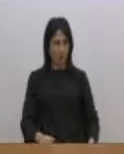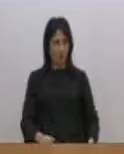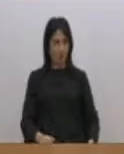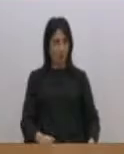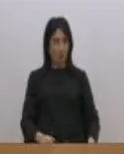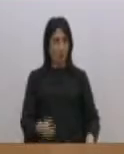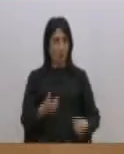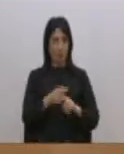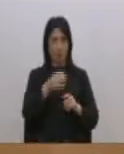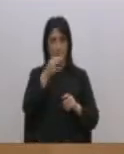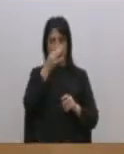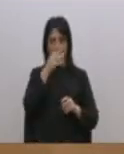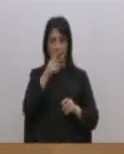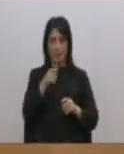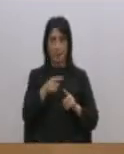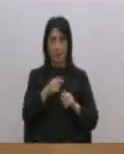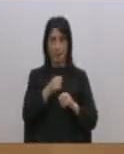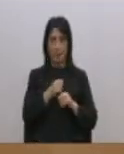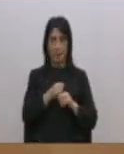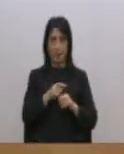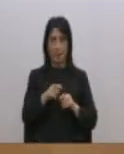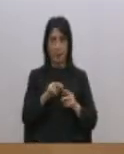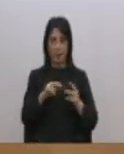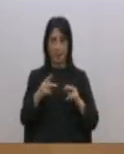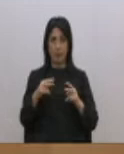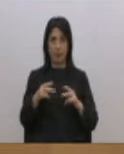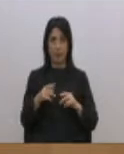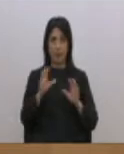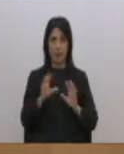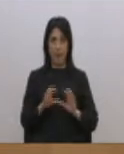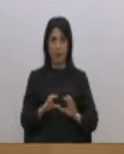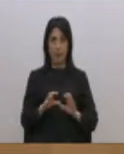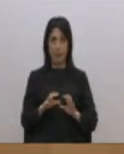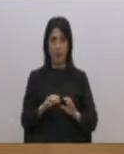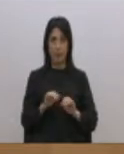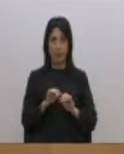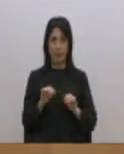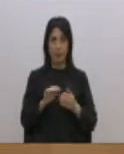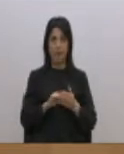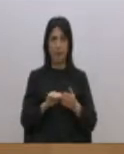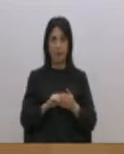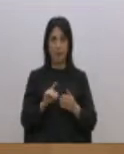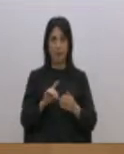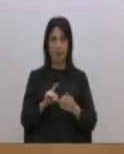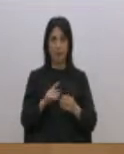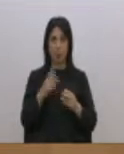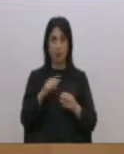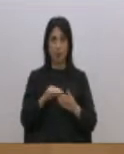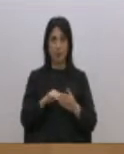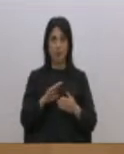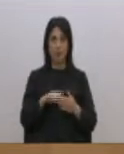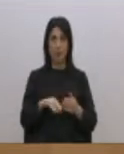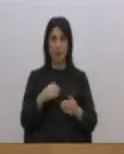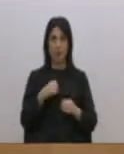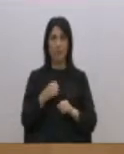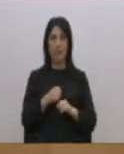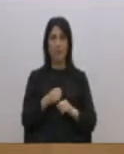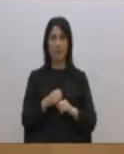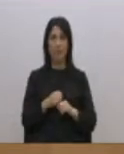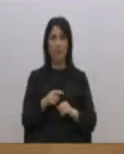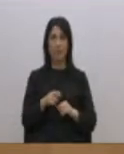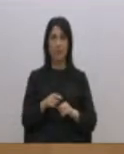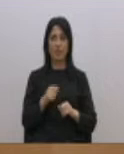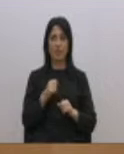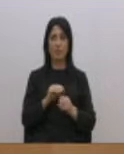Mă am un sos model rebas roche, te toată de la climit, te rog, canonii, te rog, aici arus, carcoli, model rebas, care și te umesc, au câte psire